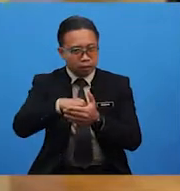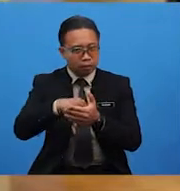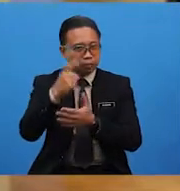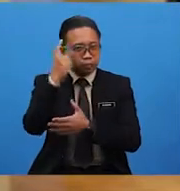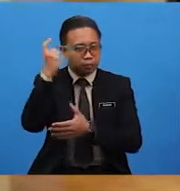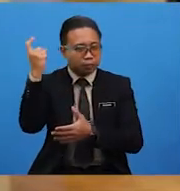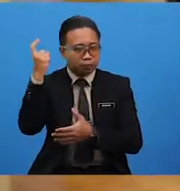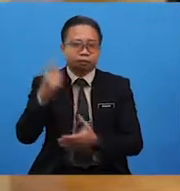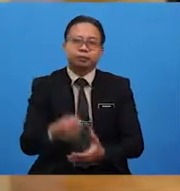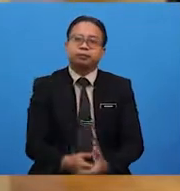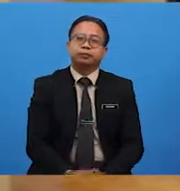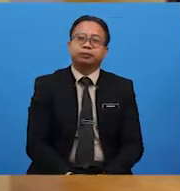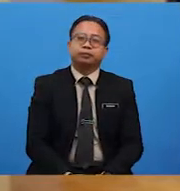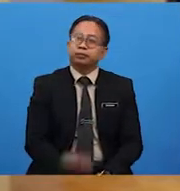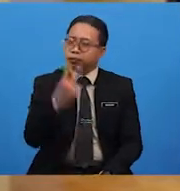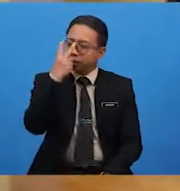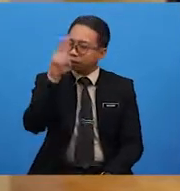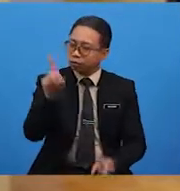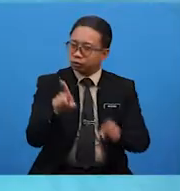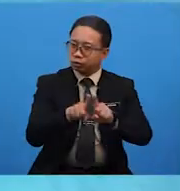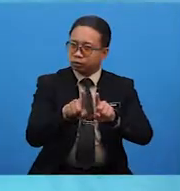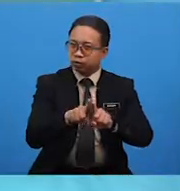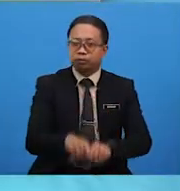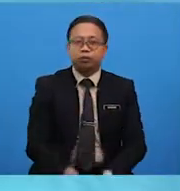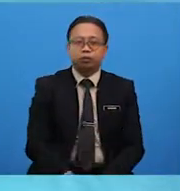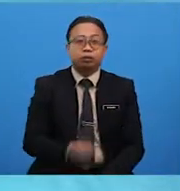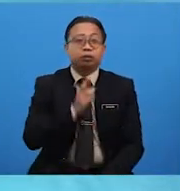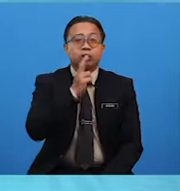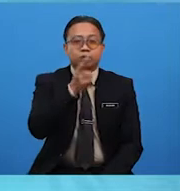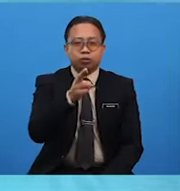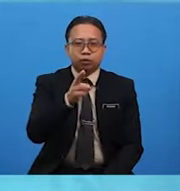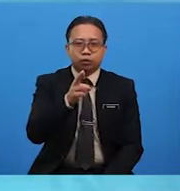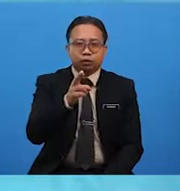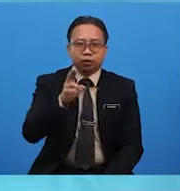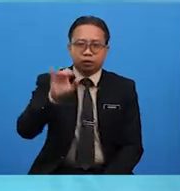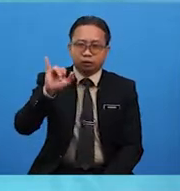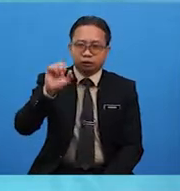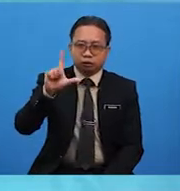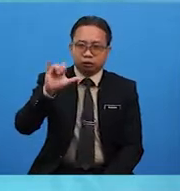mimpi ah kita saksikan sekarang aliran surealisme